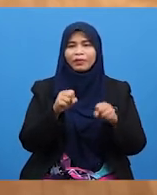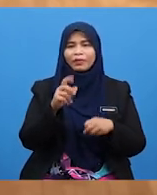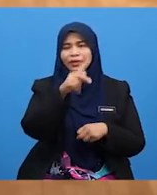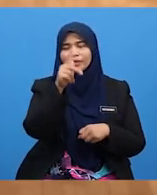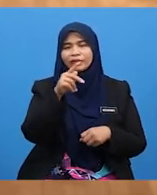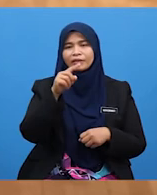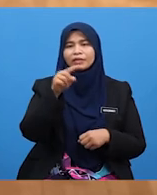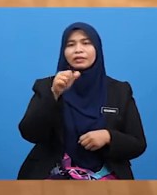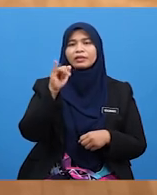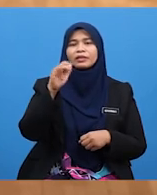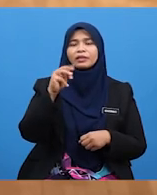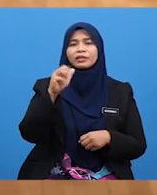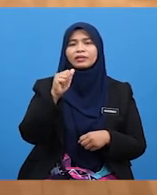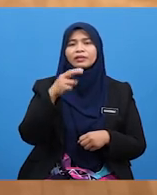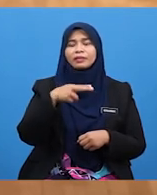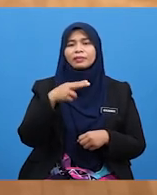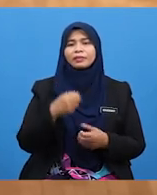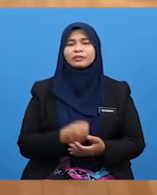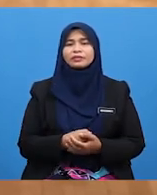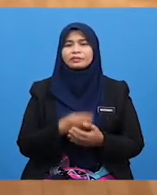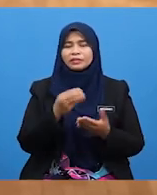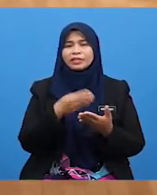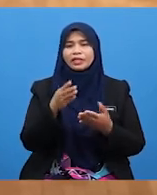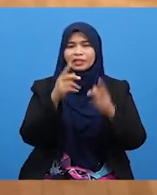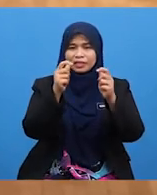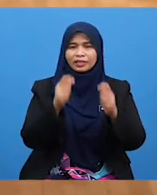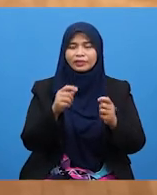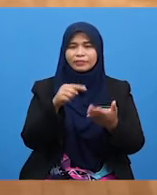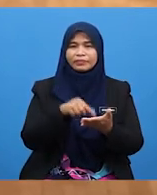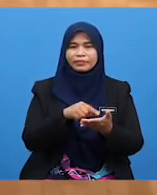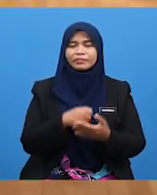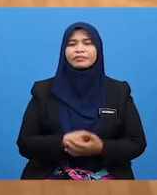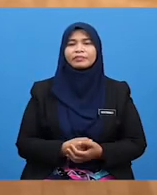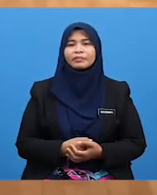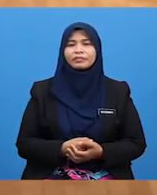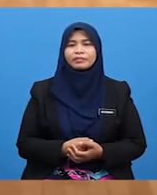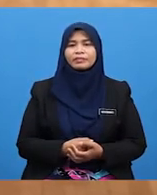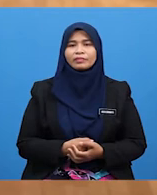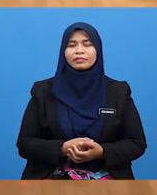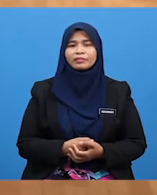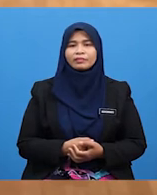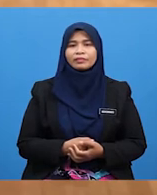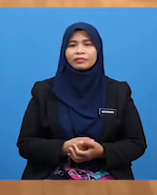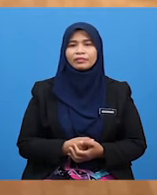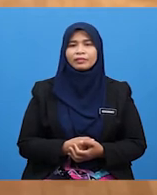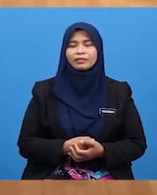berikan nama teknik yang akan cikgu nyanyikan ini? Okey? Dengar betul-betul?